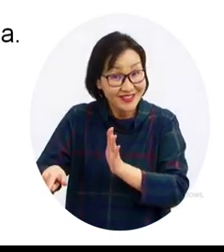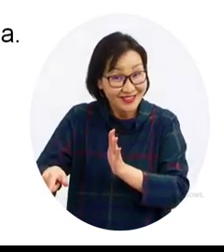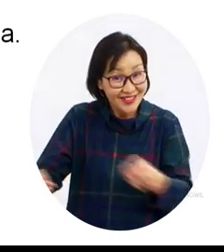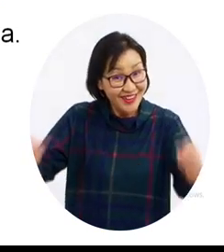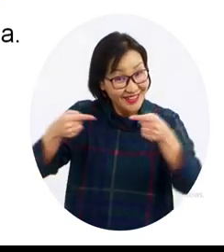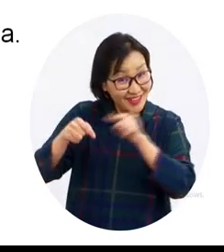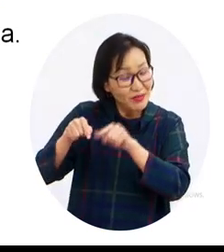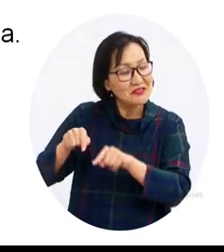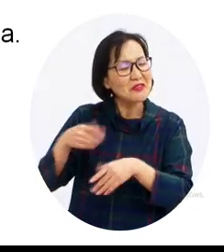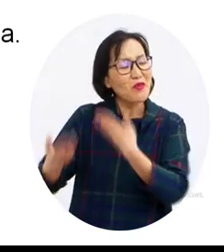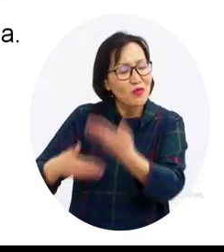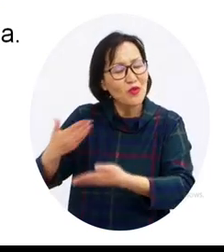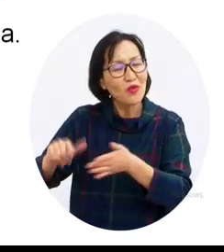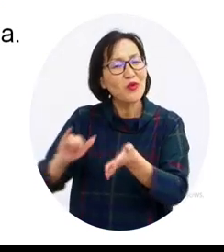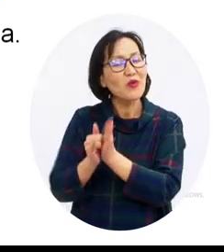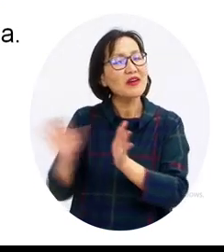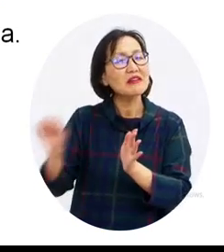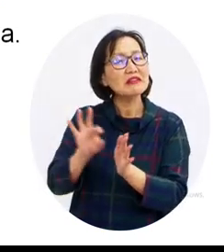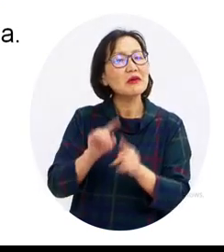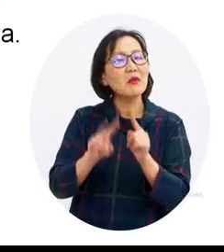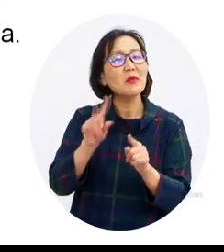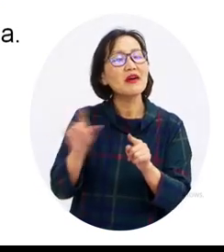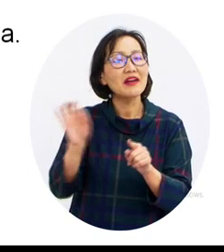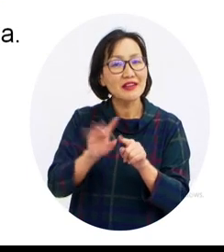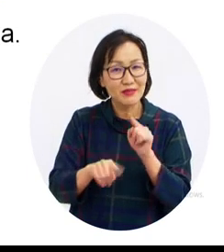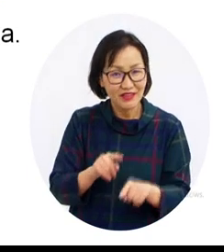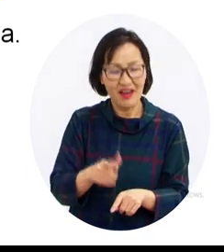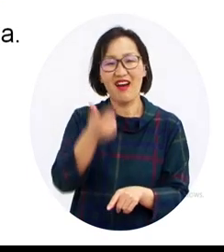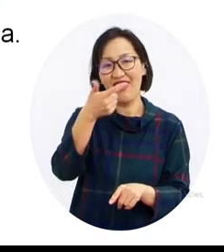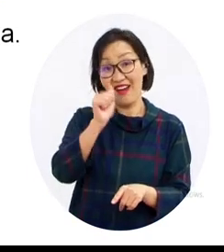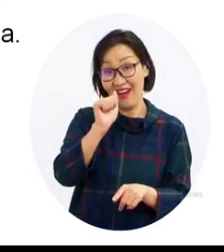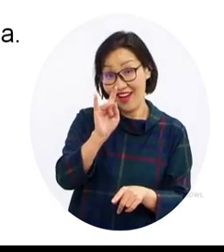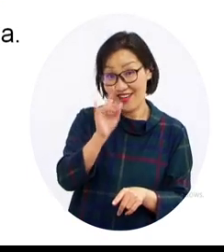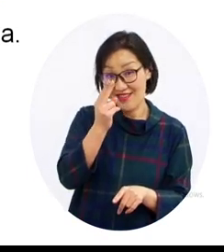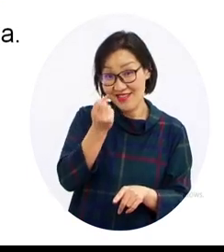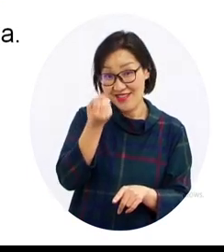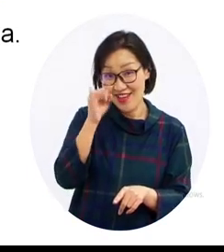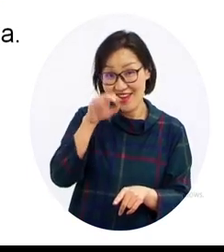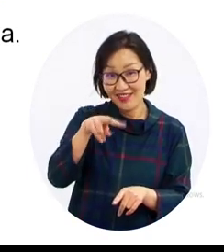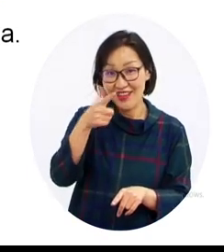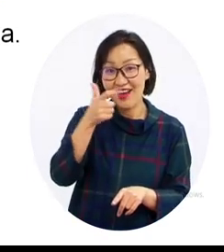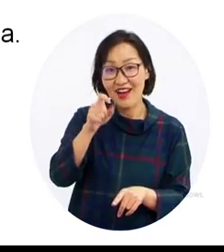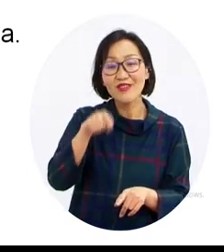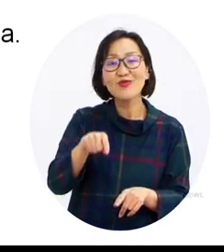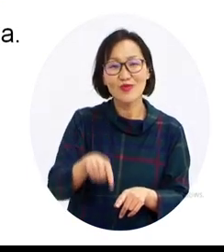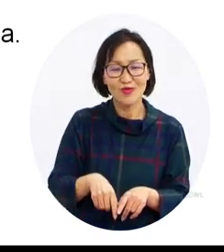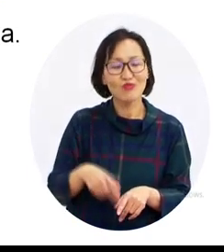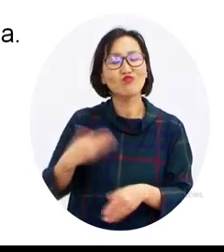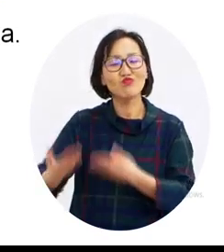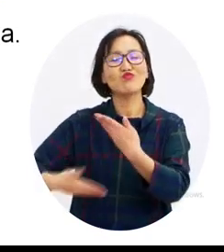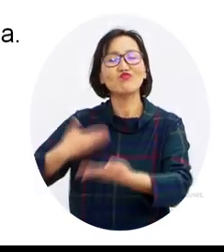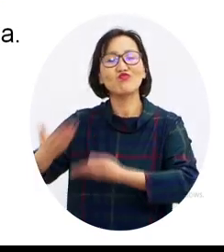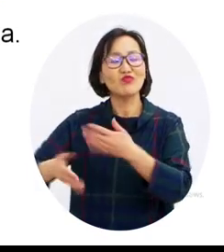байна гэсэн үг тий. Өгсөн. За тэгвэл багш нь ямар утгыг авсан байна? Гар цайлгах гэсэн хэлцэх утгыг авсан